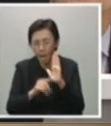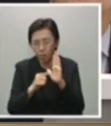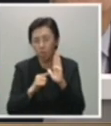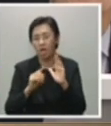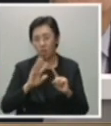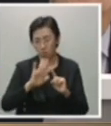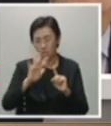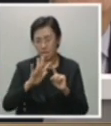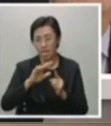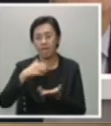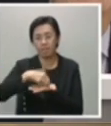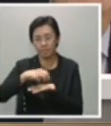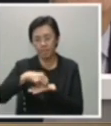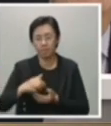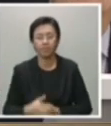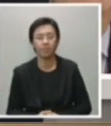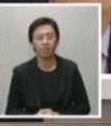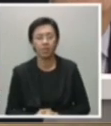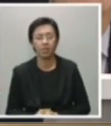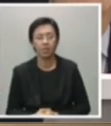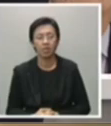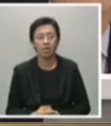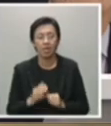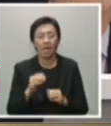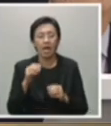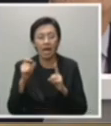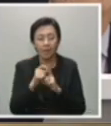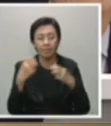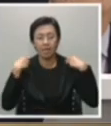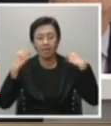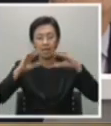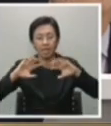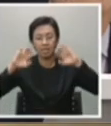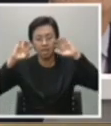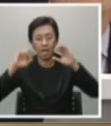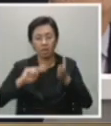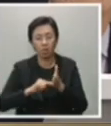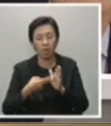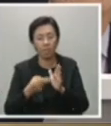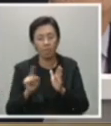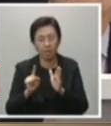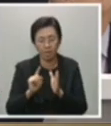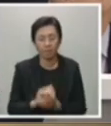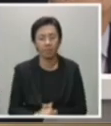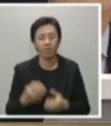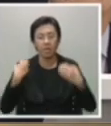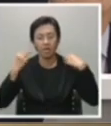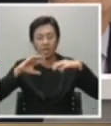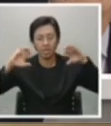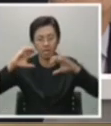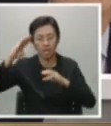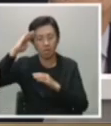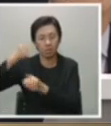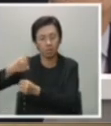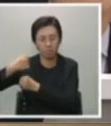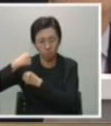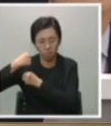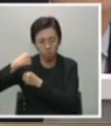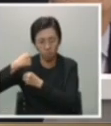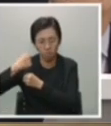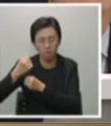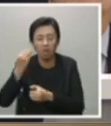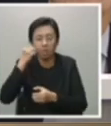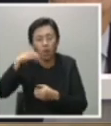5คำว่าข้าราชการหมายถึงข้าราชการสังกัดกองทัพบกผู้พัก